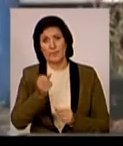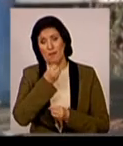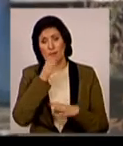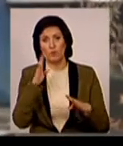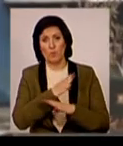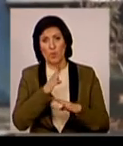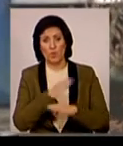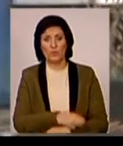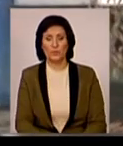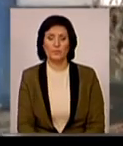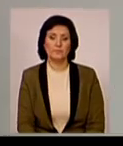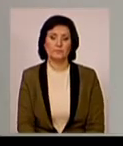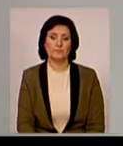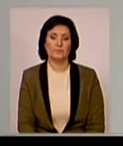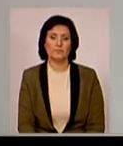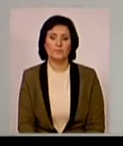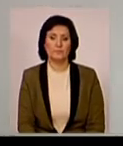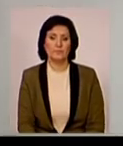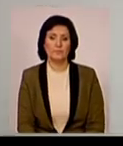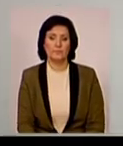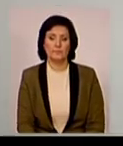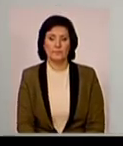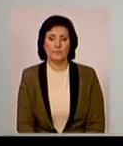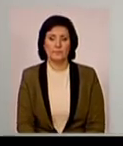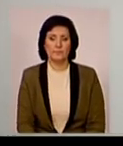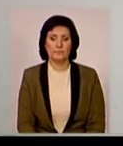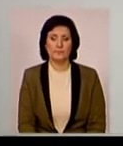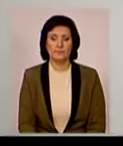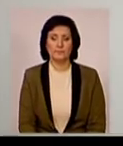на гарну погоду. Андрій Хоменко, Дмитро Поліщук, Юрій Киричук. Новини на Першому.